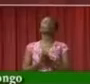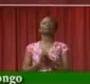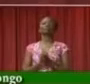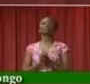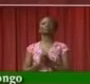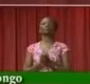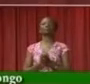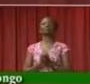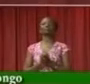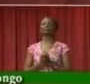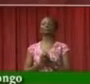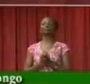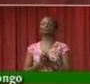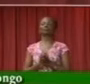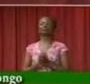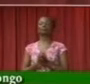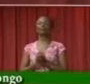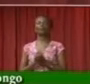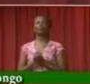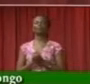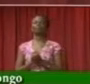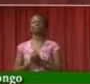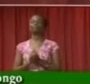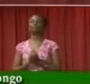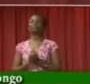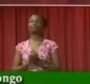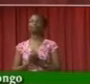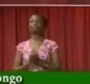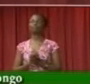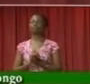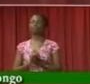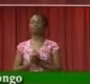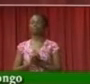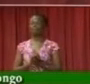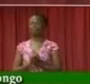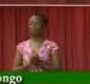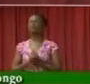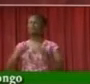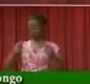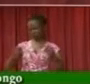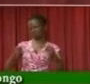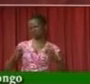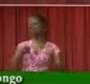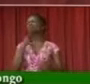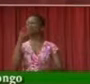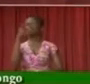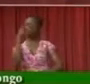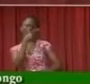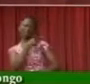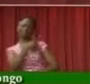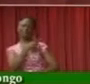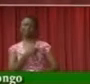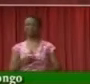Une doctrine de domination. On pouvait dire à Paul, mais pourquoi il n'a